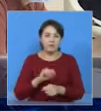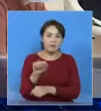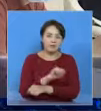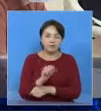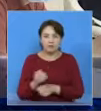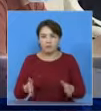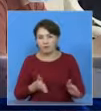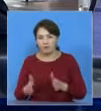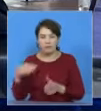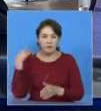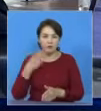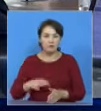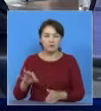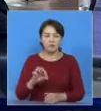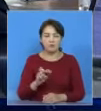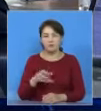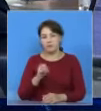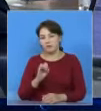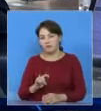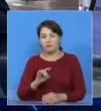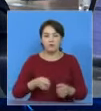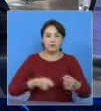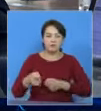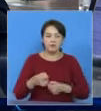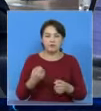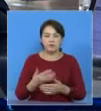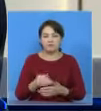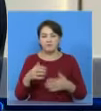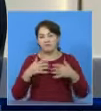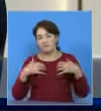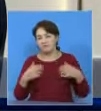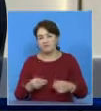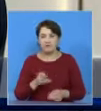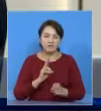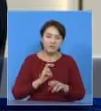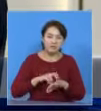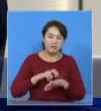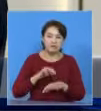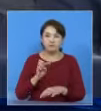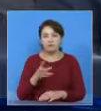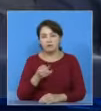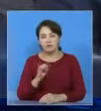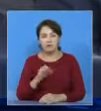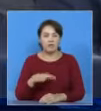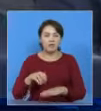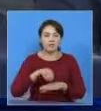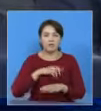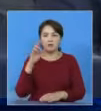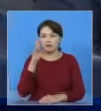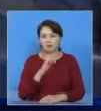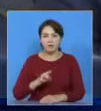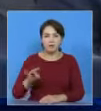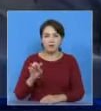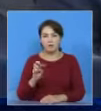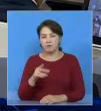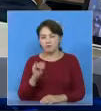автомобильных дорог Актюбинской области Айбеку Каеру, руководителю управления ветеринарии Актюбинской области Кусаину Сарсимбаю, акиму Байганинского района